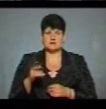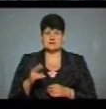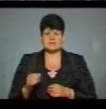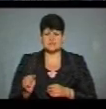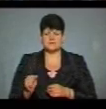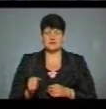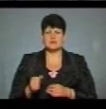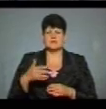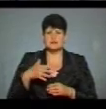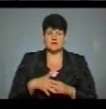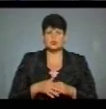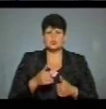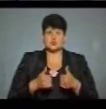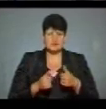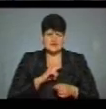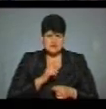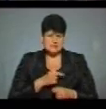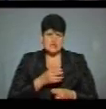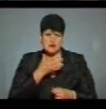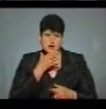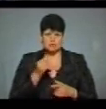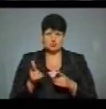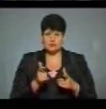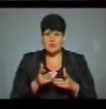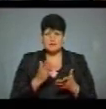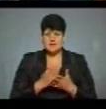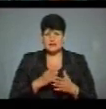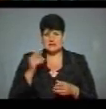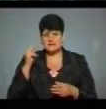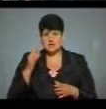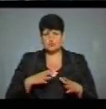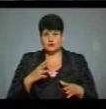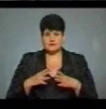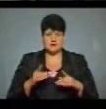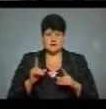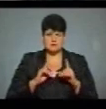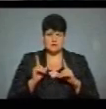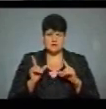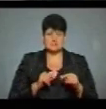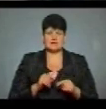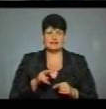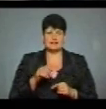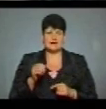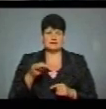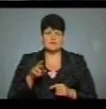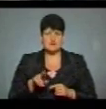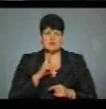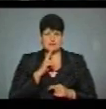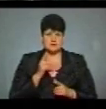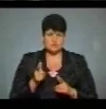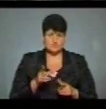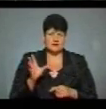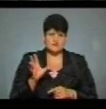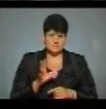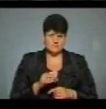що конкуренція сильна, всі вони гарно готувалися, мали навчально-тренувальні збори, їздили в Латвію на підготовку, в Кременці тренуються. В принципі, вони всі